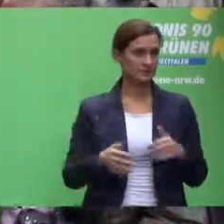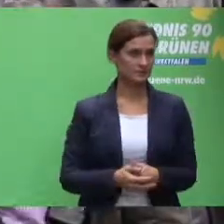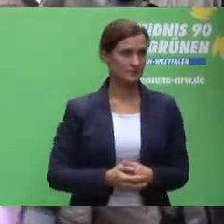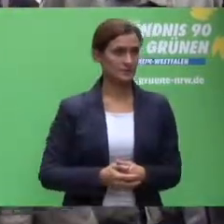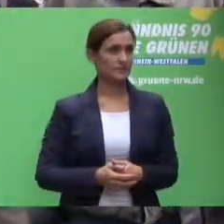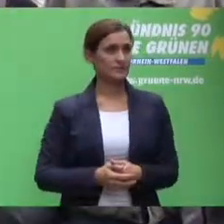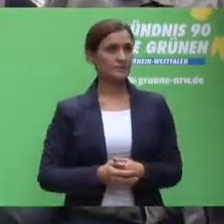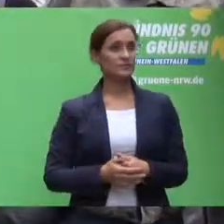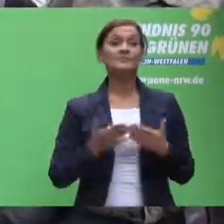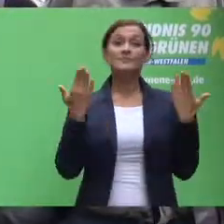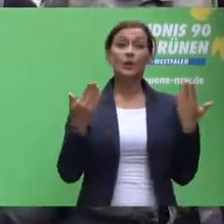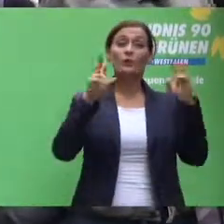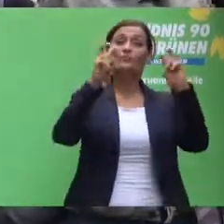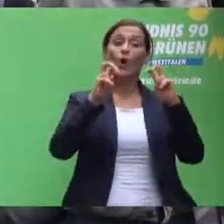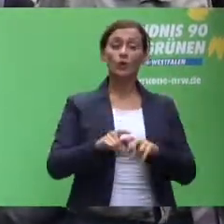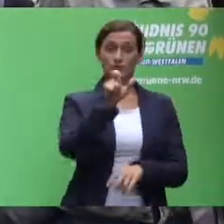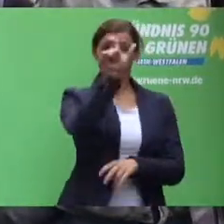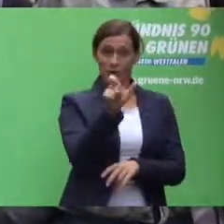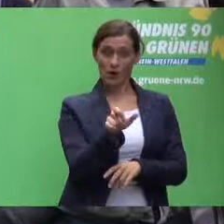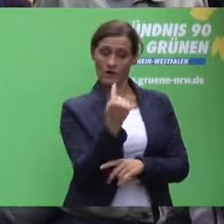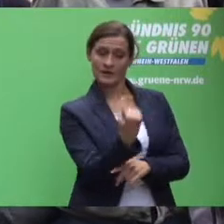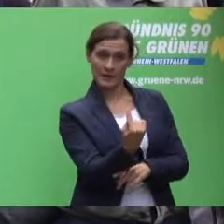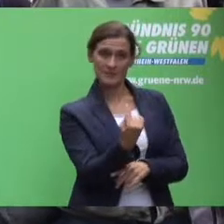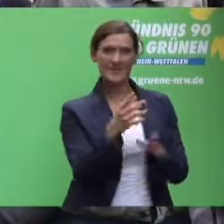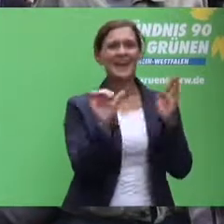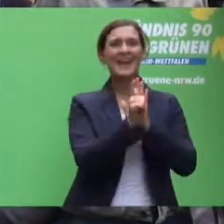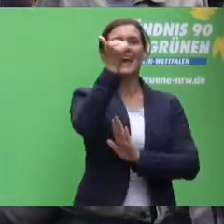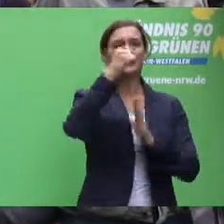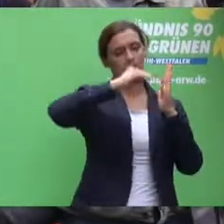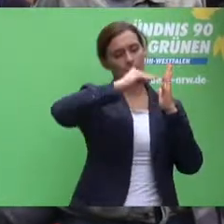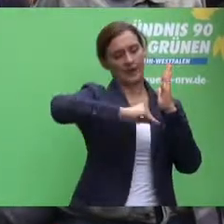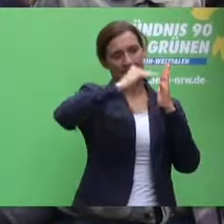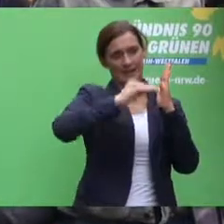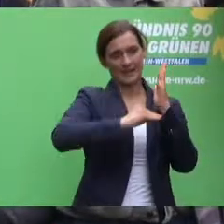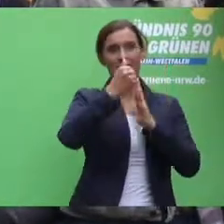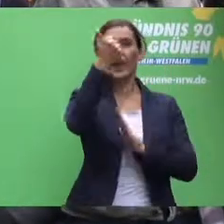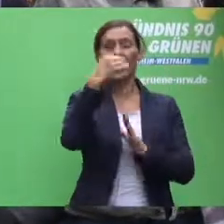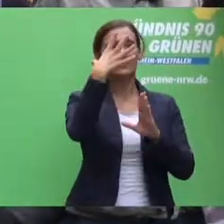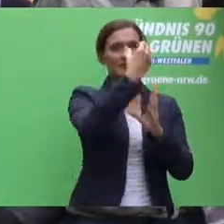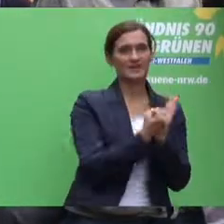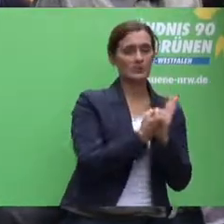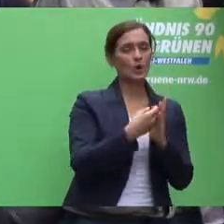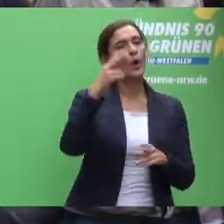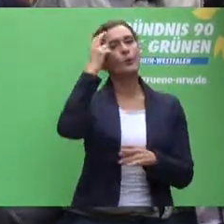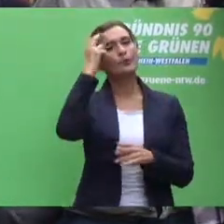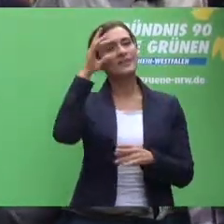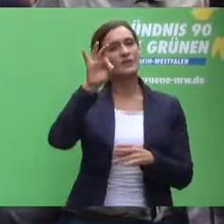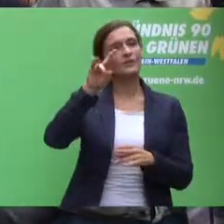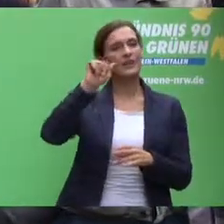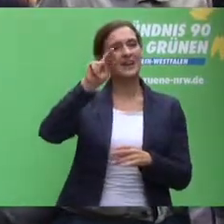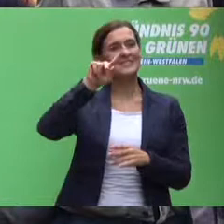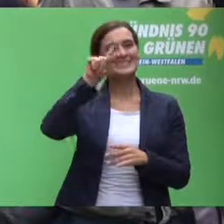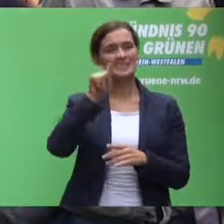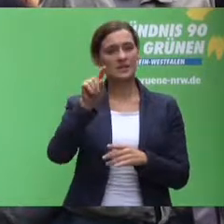dieser Forscher hat aber in seinem ersten Bericht auch eines festgestellt, Professor Franz Walter, dass sich